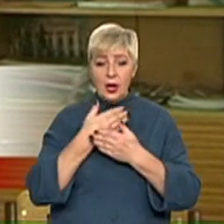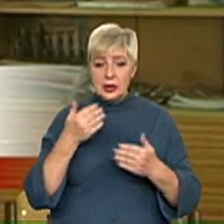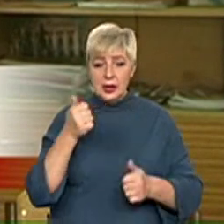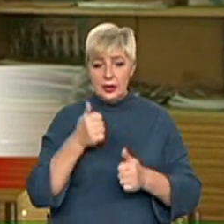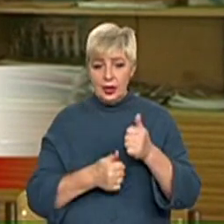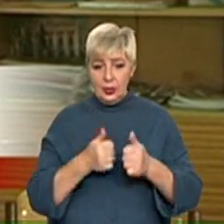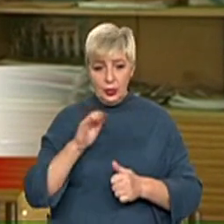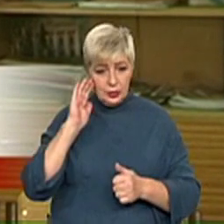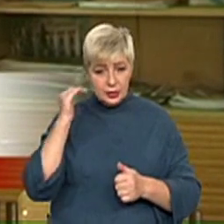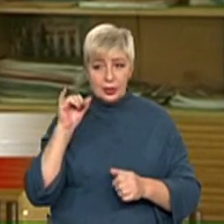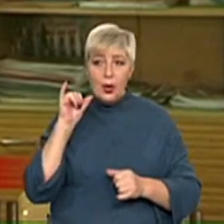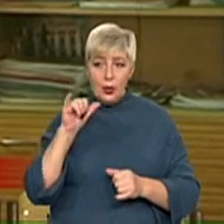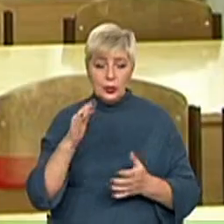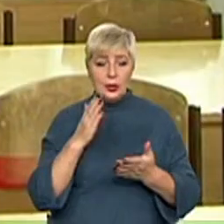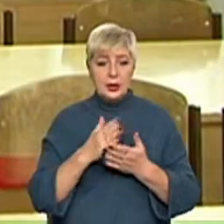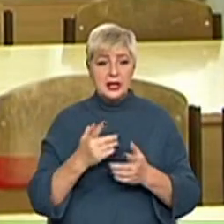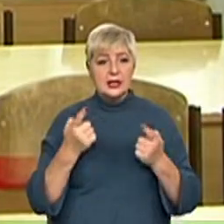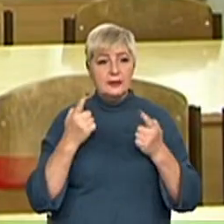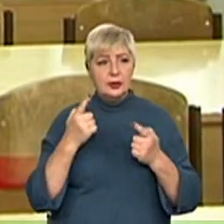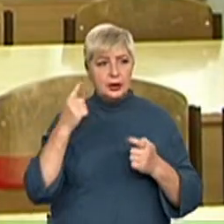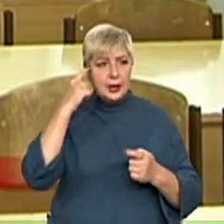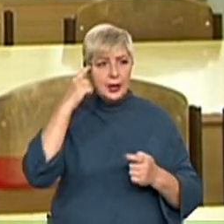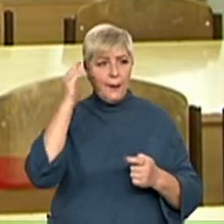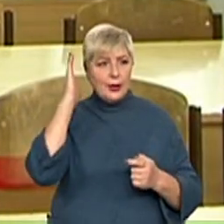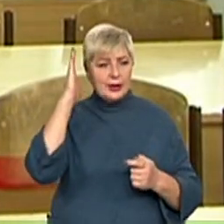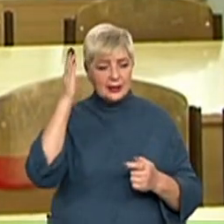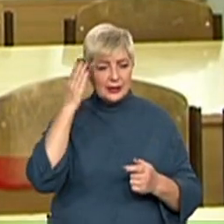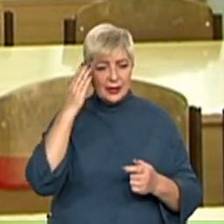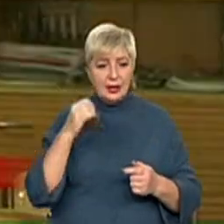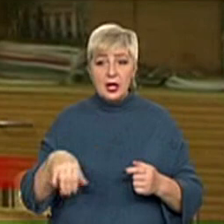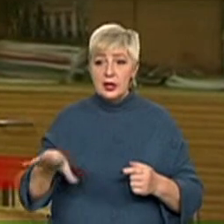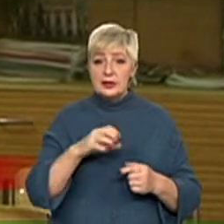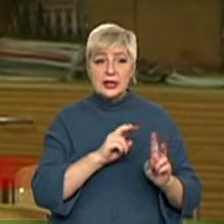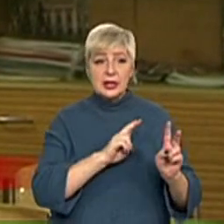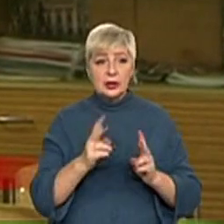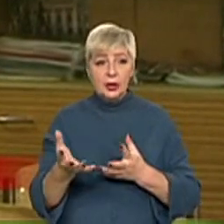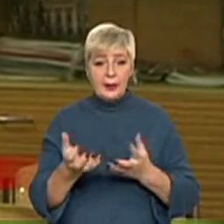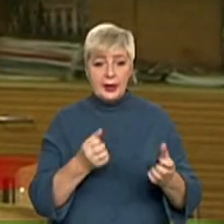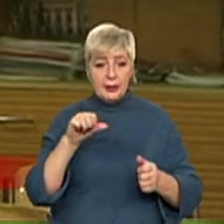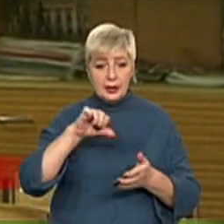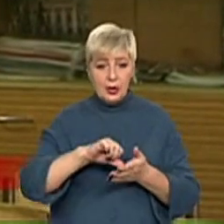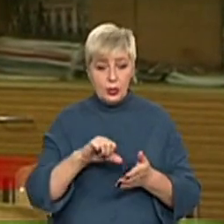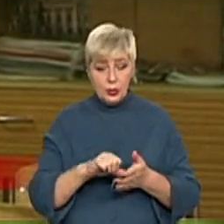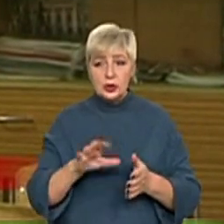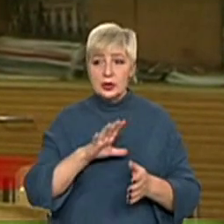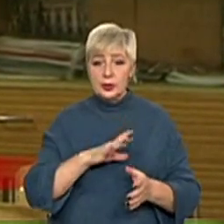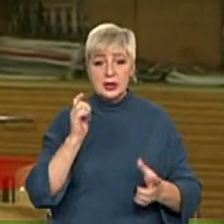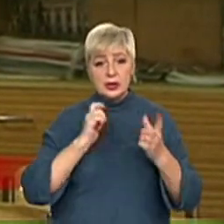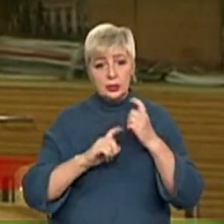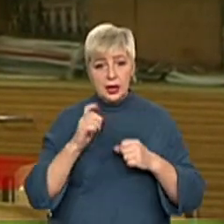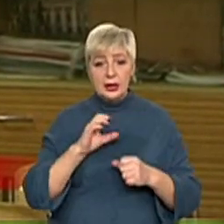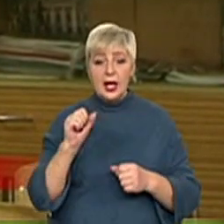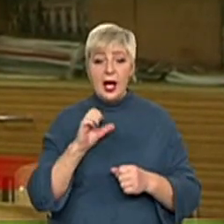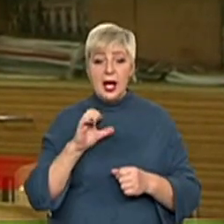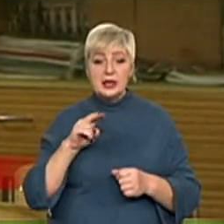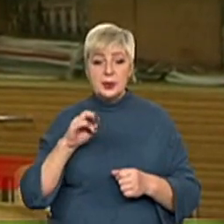Макара, в нього є великий потенціал. З усіх, так, які там приймали участь, були студенти, були аспіранти, так,